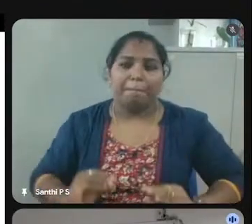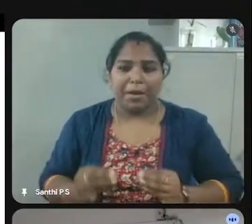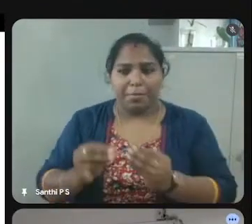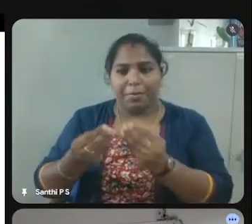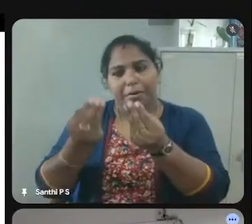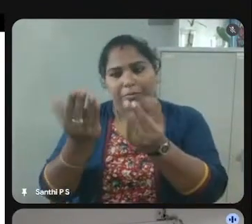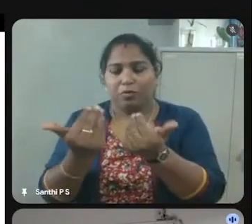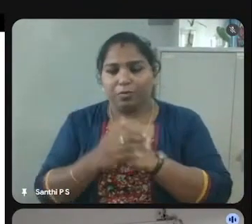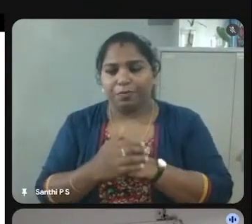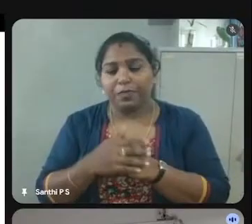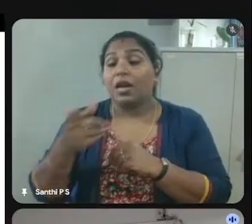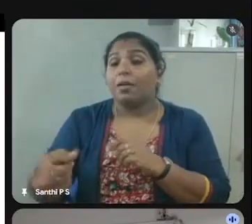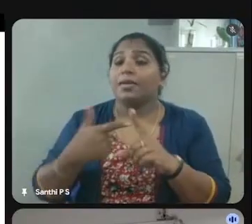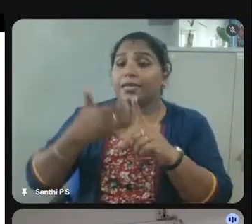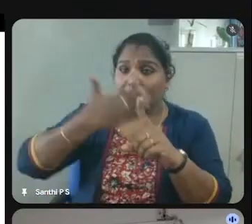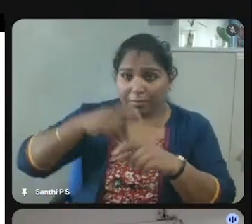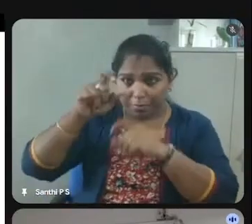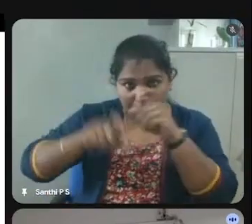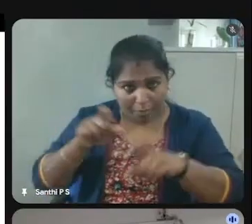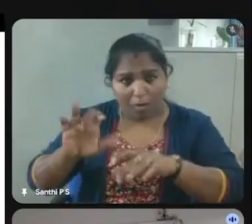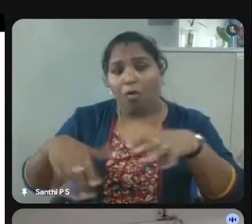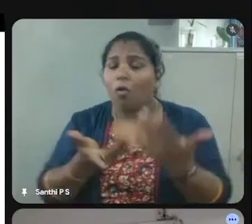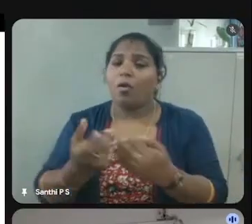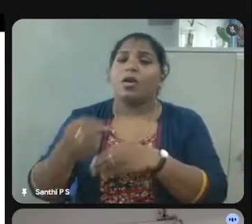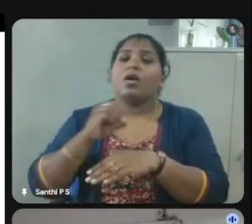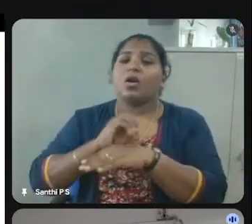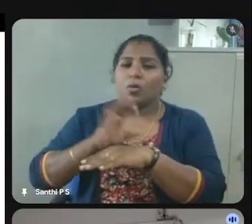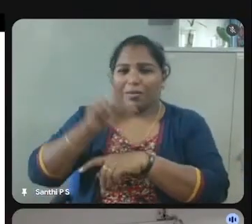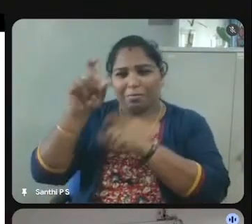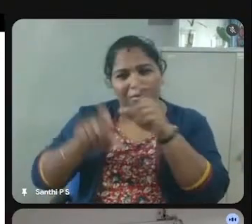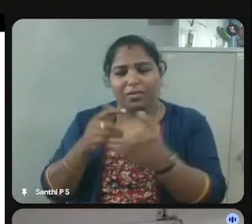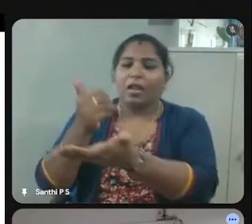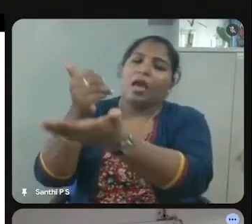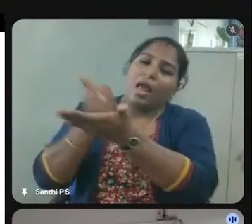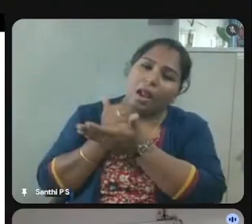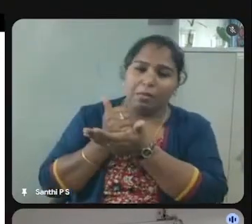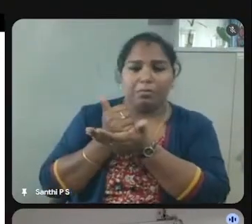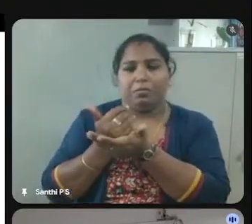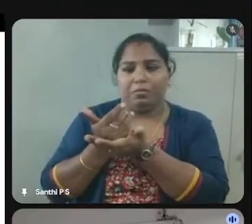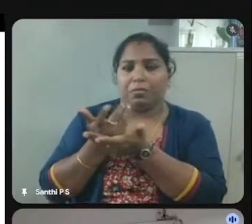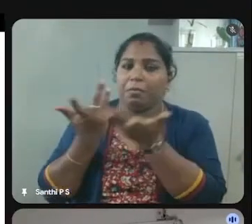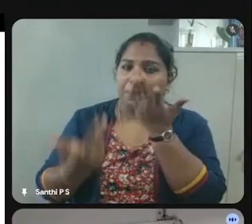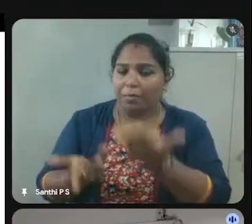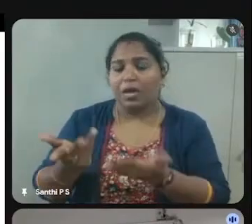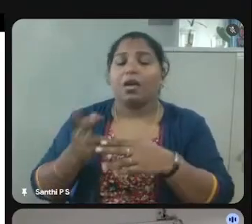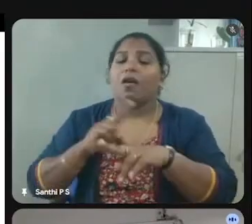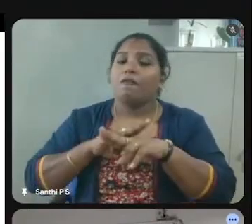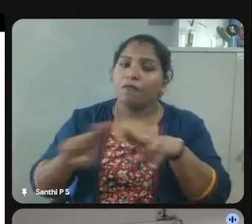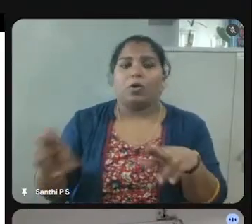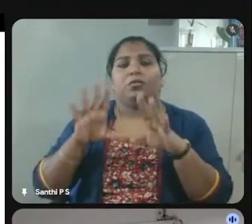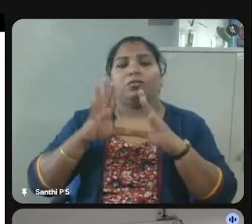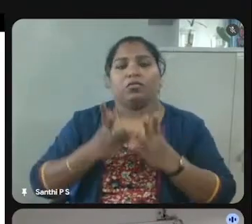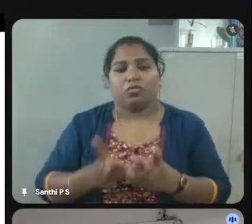തീർച്ചയായിട്ടും നിങ്ങൾ തെറപ്പിസ്റ്റിന്റെ അല്ലെങ്കിൽ കൗൺസിലറുടെ ഒരു സഹായം ചോദിച്ചാൽ നിങ്ങൾക്ക് അതൊക്കെയും പൂർണ്ണമായിട്ട് തന്നെ